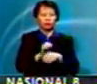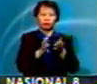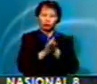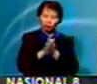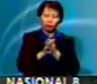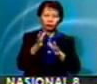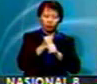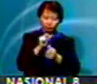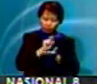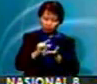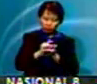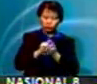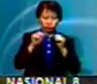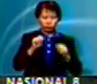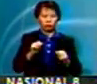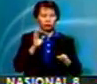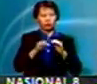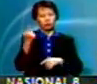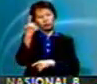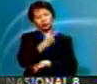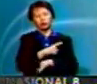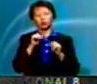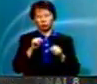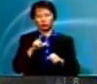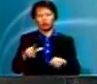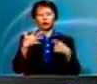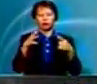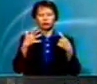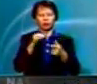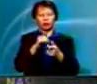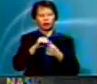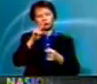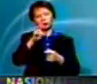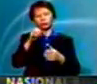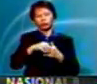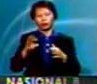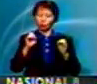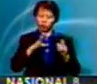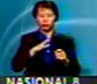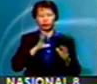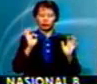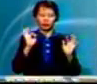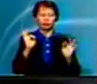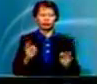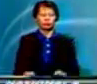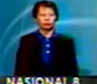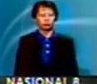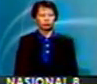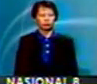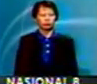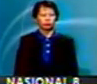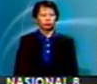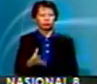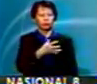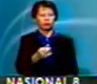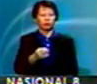Gaji. Gaji boleh kalau sehari boleh lah 15 ke 20 ya sehari gitulah gajinya. Di samping itu